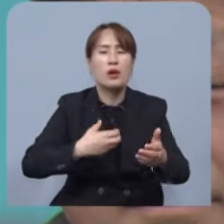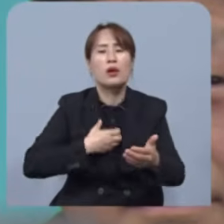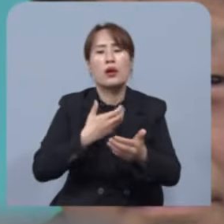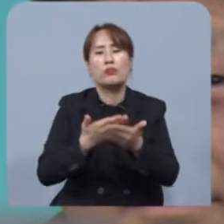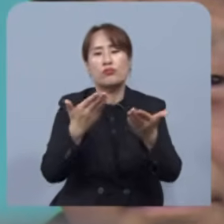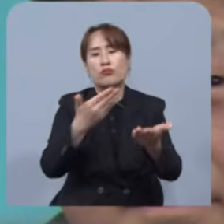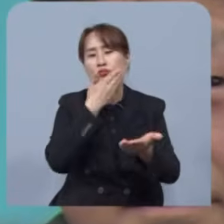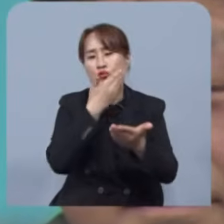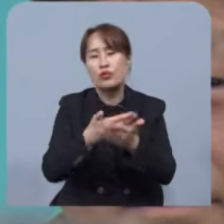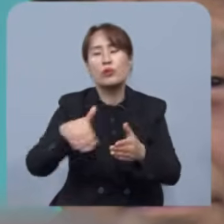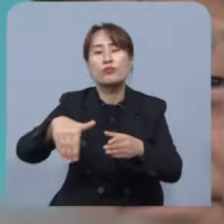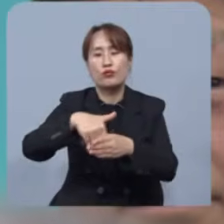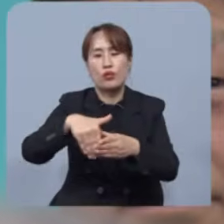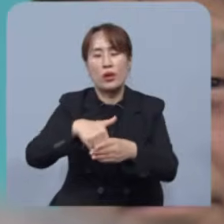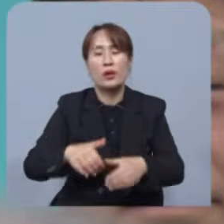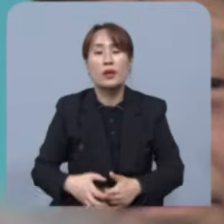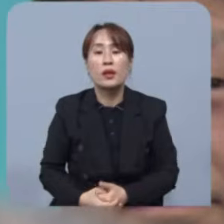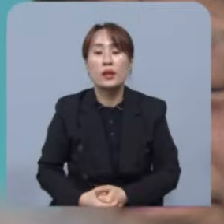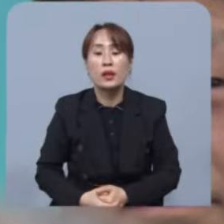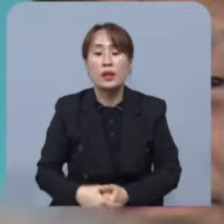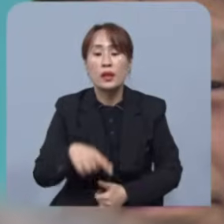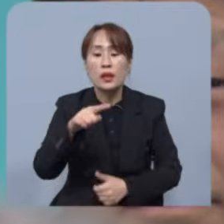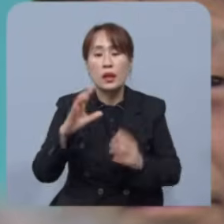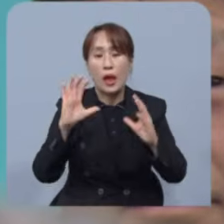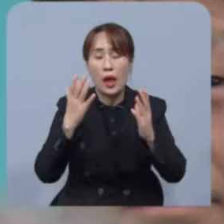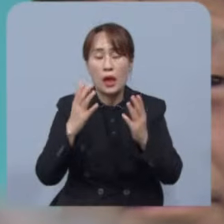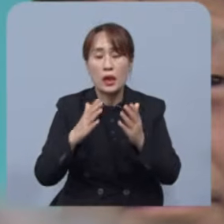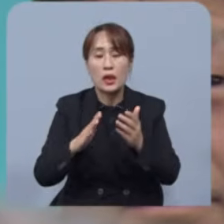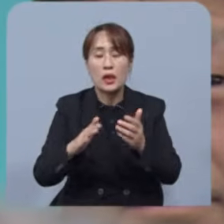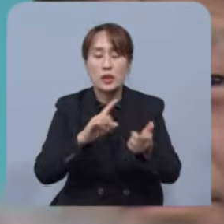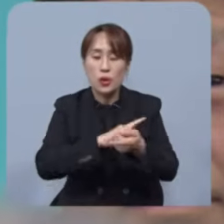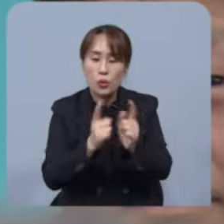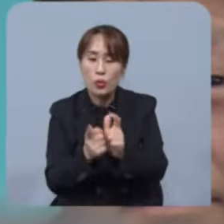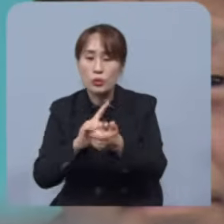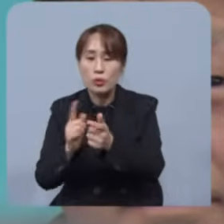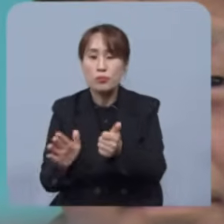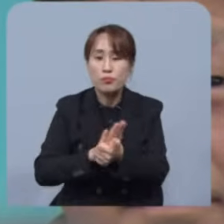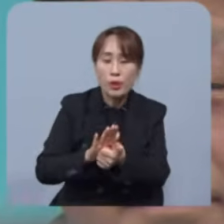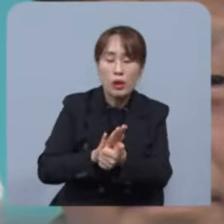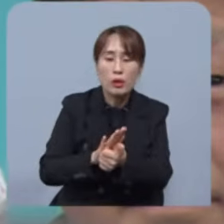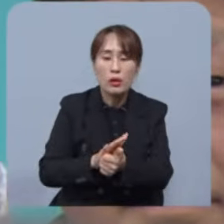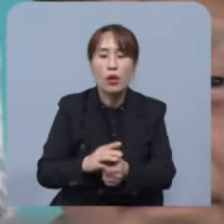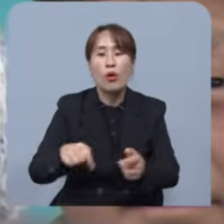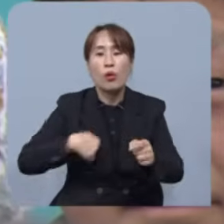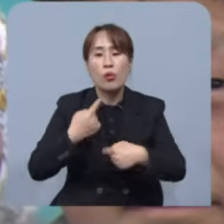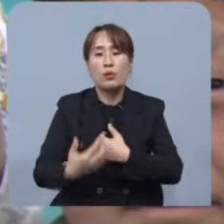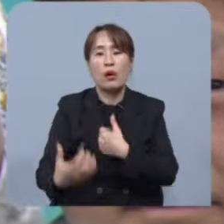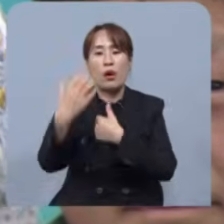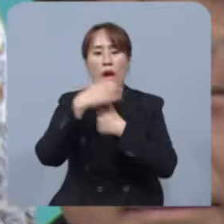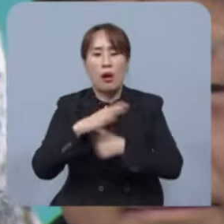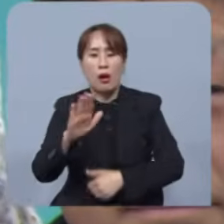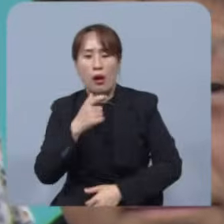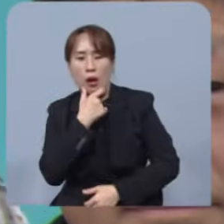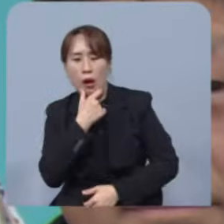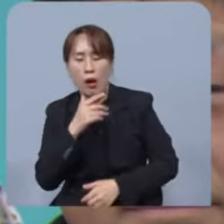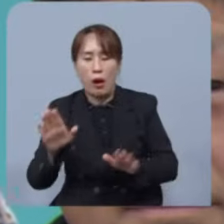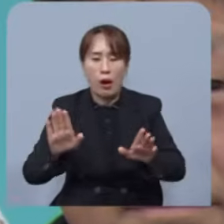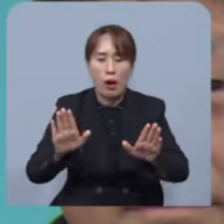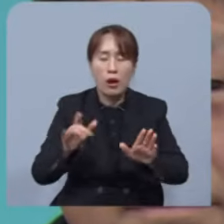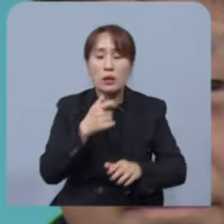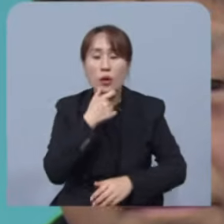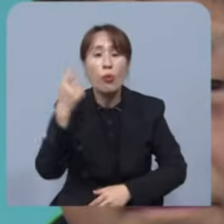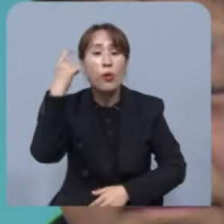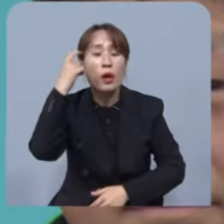할 중요한 문화유산입니다. 이런 육아 전통을 가진 우리나라가 현재는 독박 육아의 공포에 시달리고 있습니다.